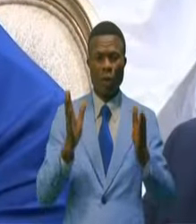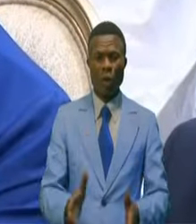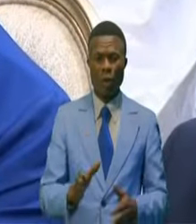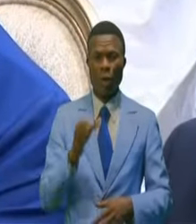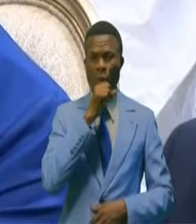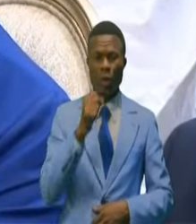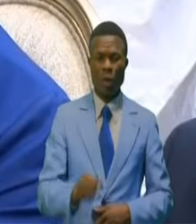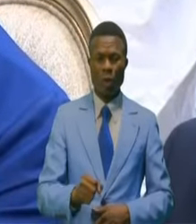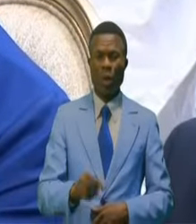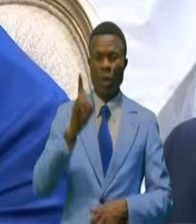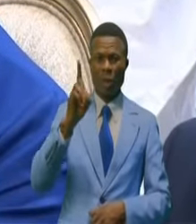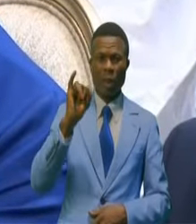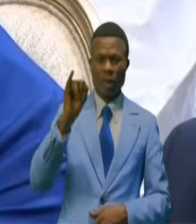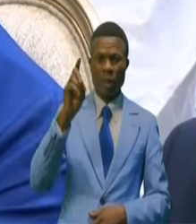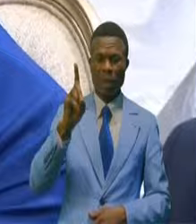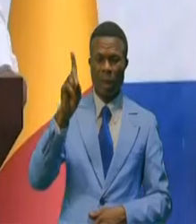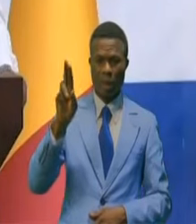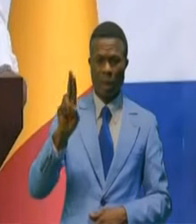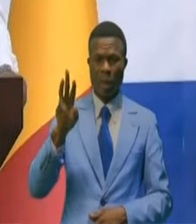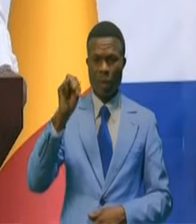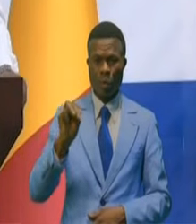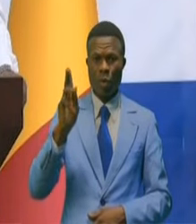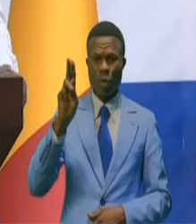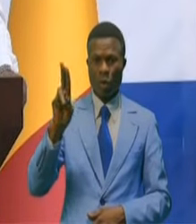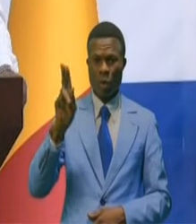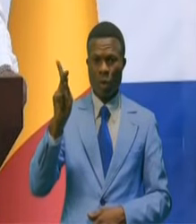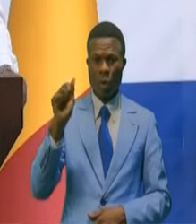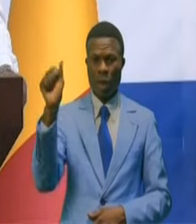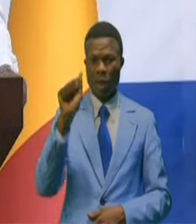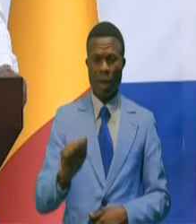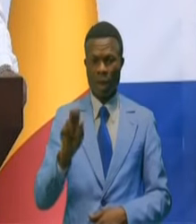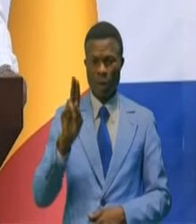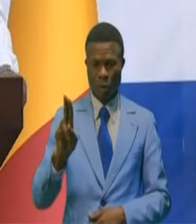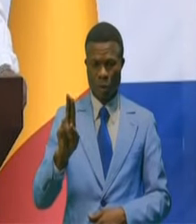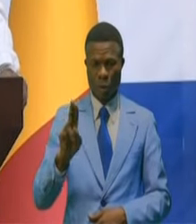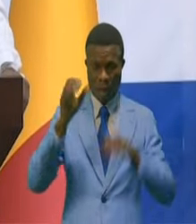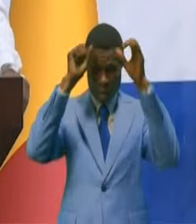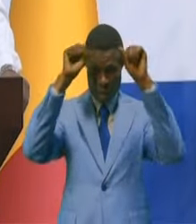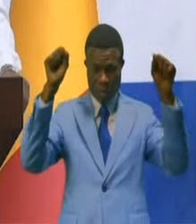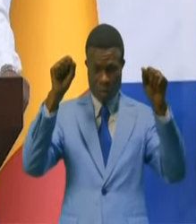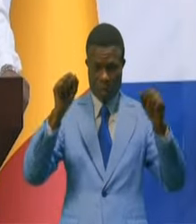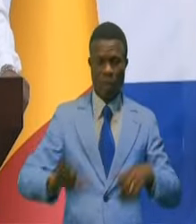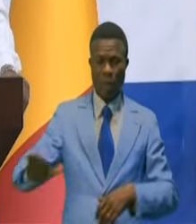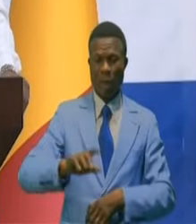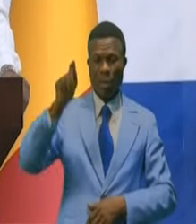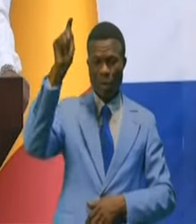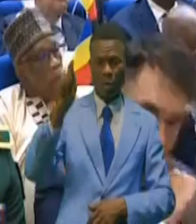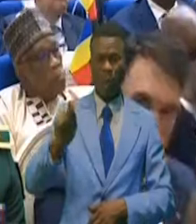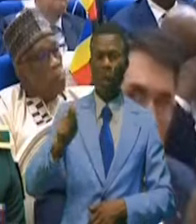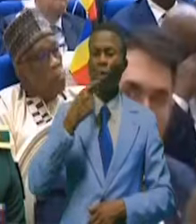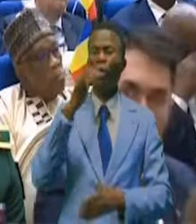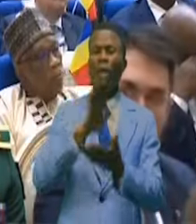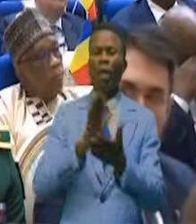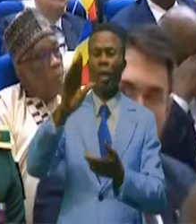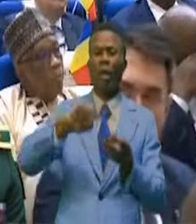sortant Didier Mazenga Mukanzu. À cette occasion, le président tchadien a remercié